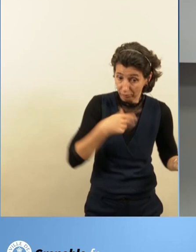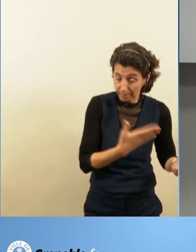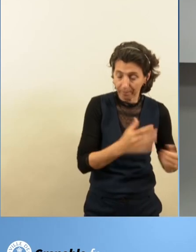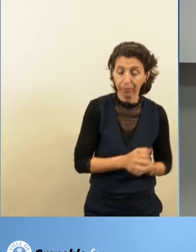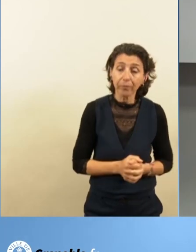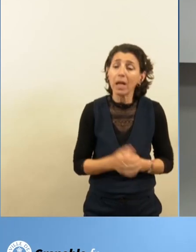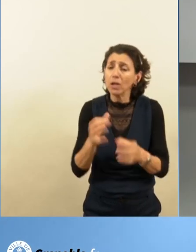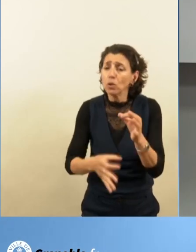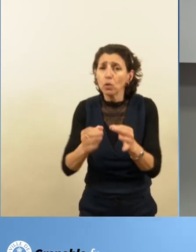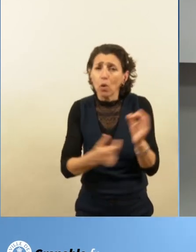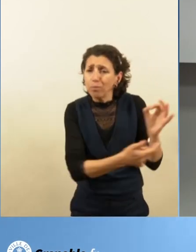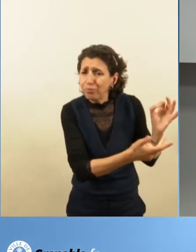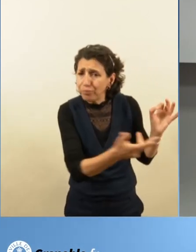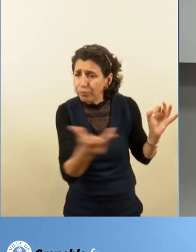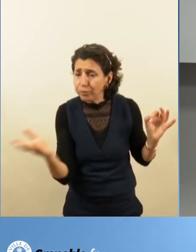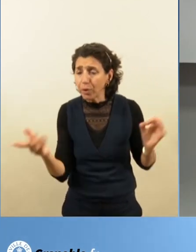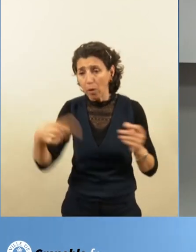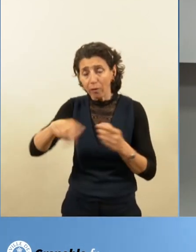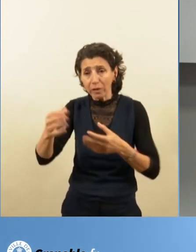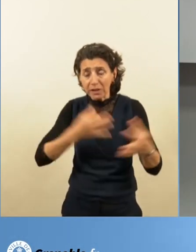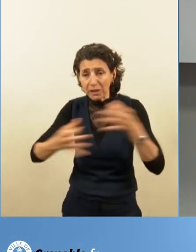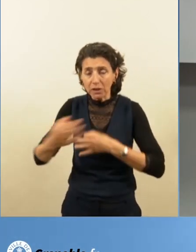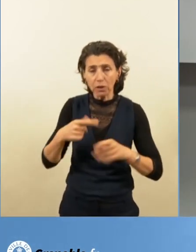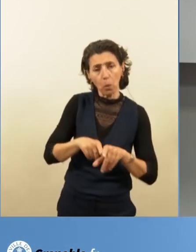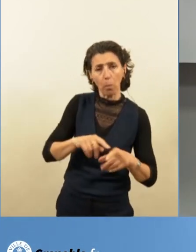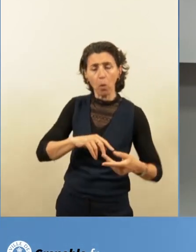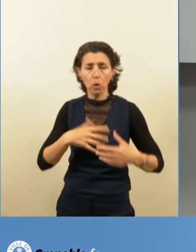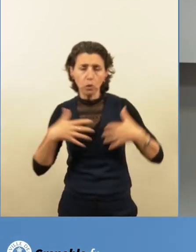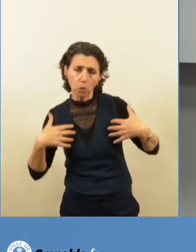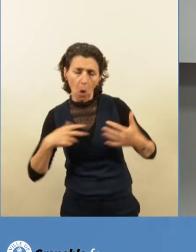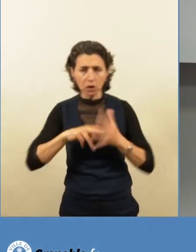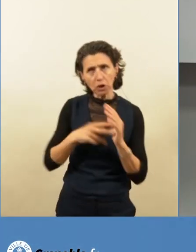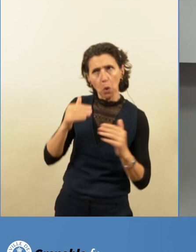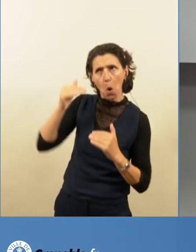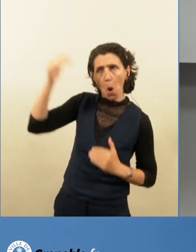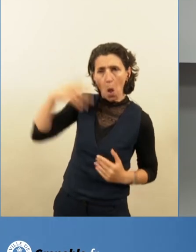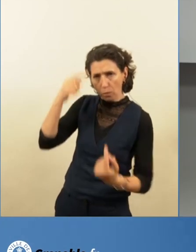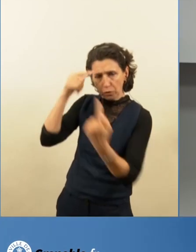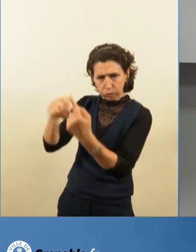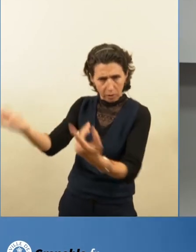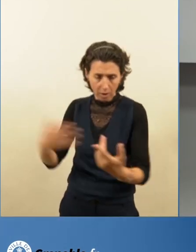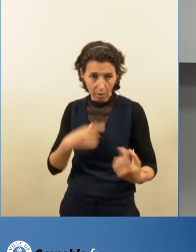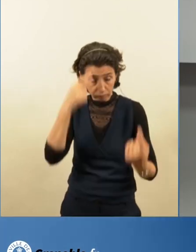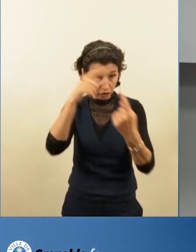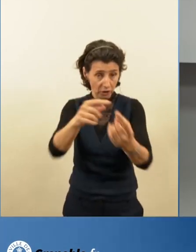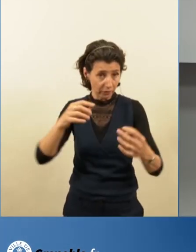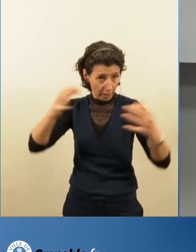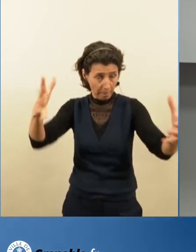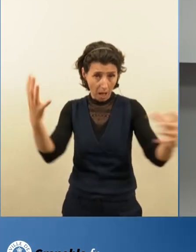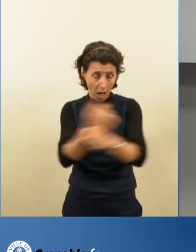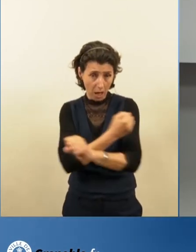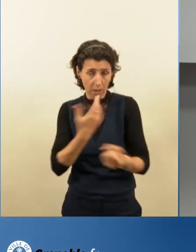de techno-scientisme ne sera pas la solution qui nous permettra d'atteindre les objectifs du climat peut-être